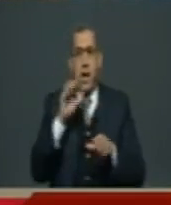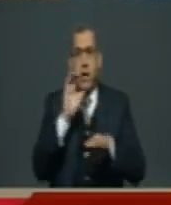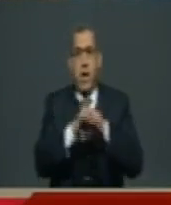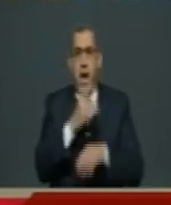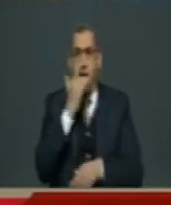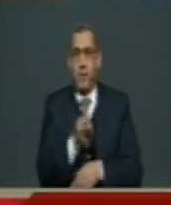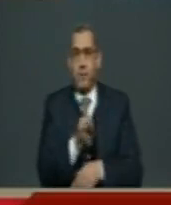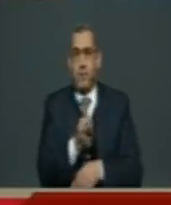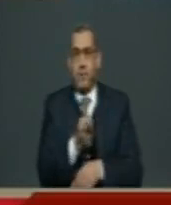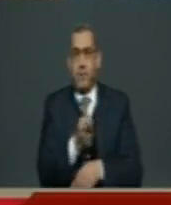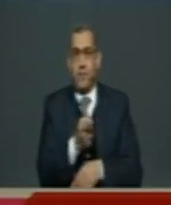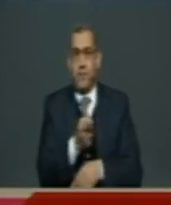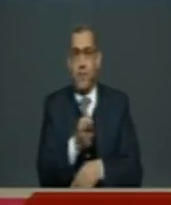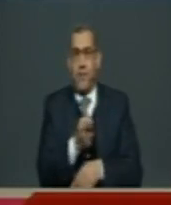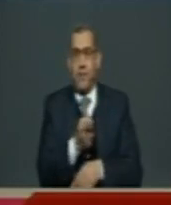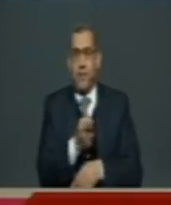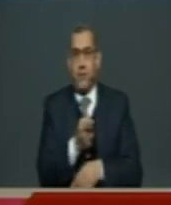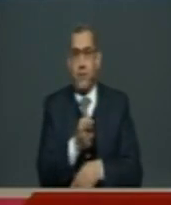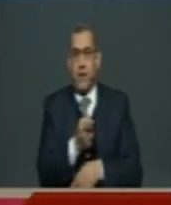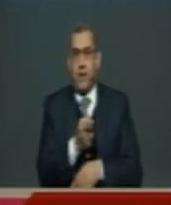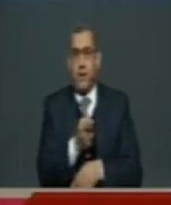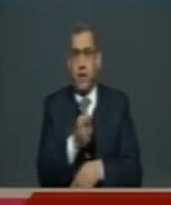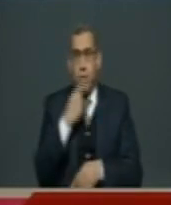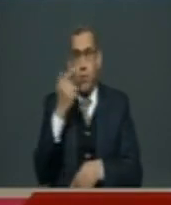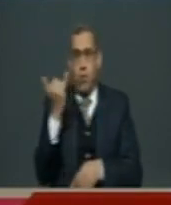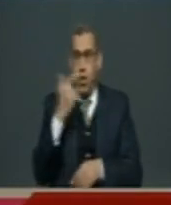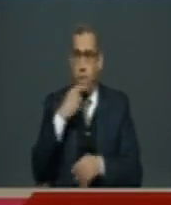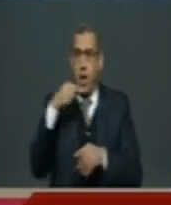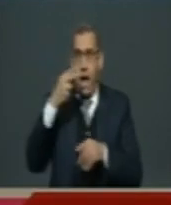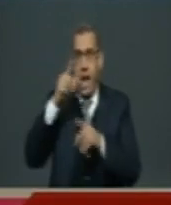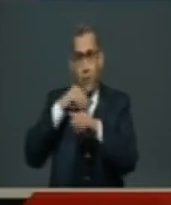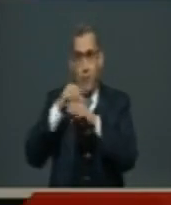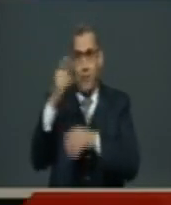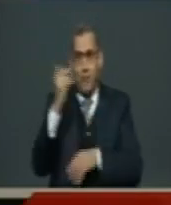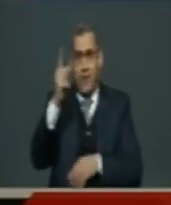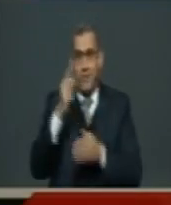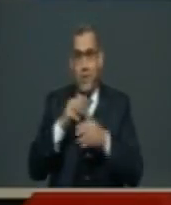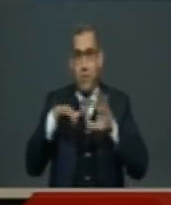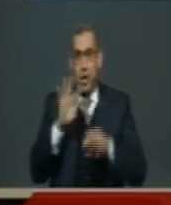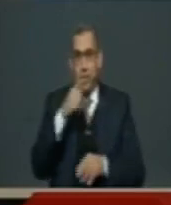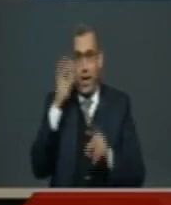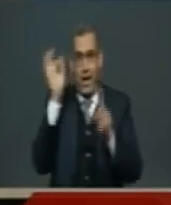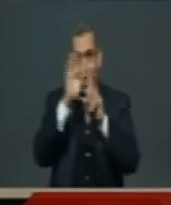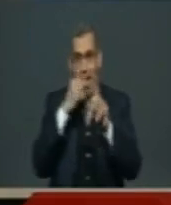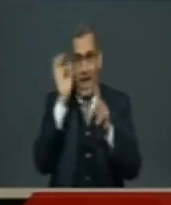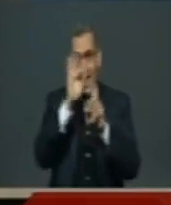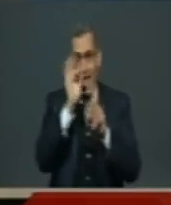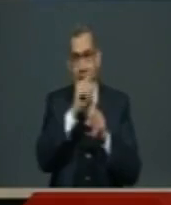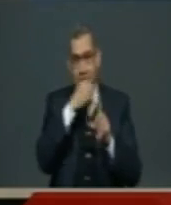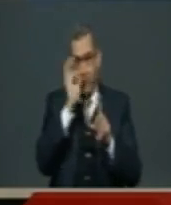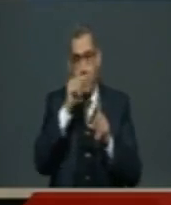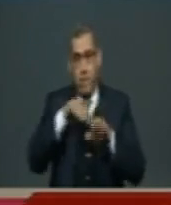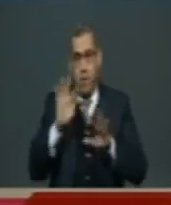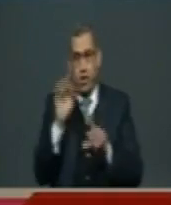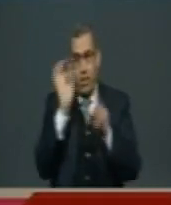طيب يعني وده كلام مهم يا دكتور علي. مش في البرلمان كلموك في النقطه دي وقال لك يعني طيب ما هم،